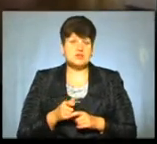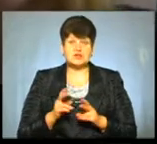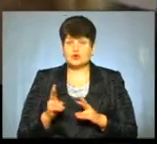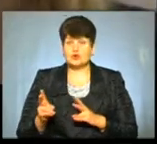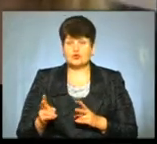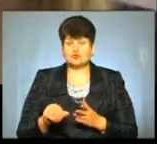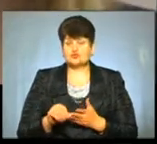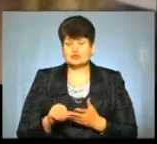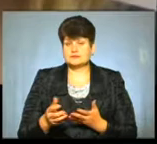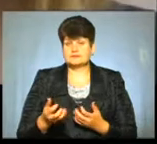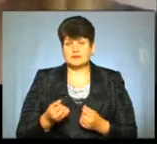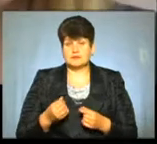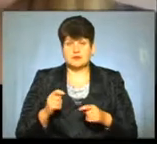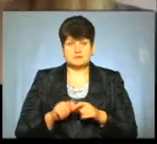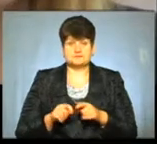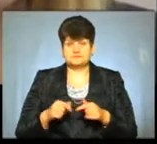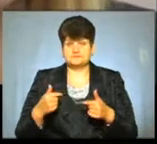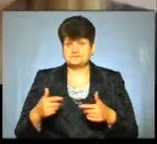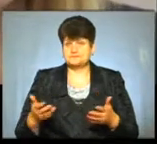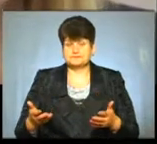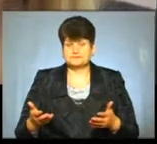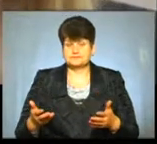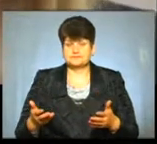Більше ніхто участі не взяв у сертифікації.